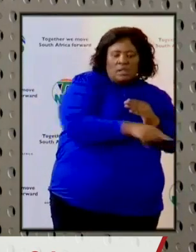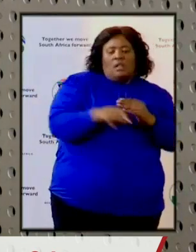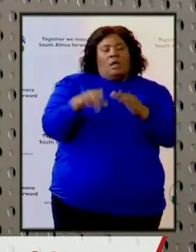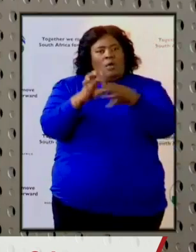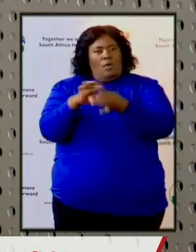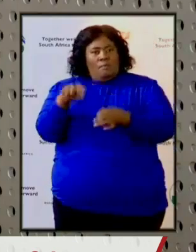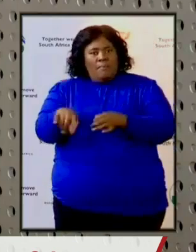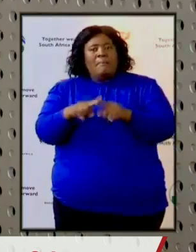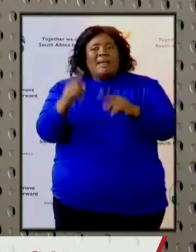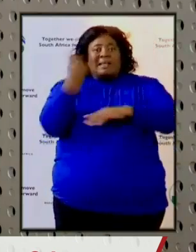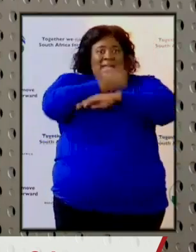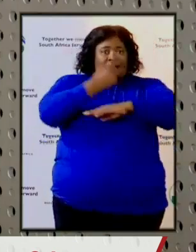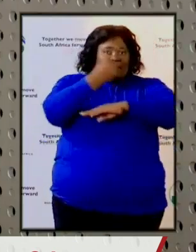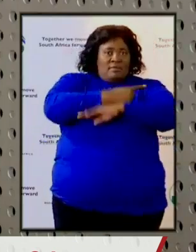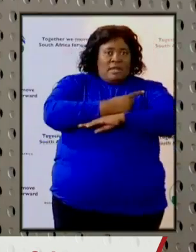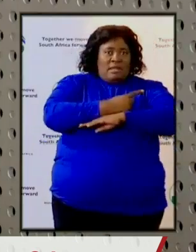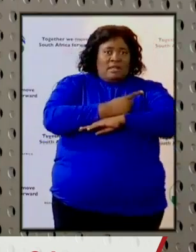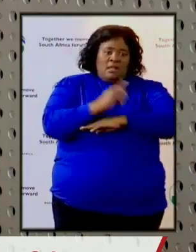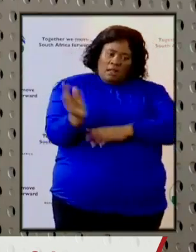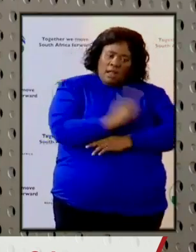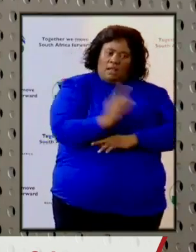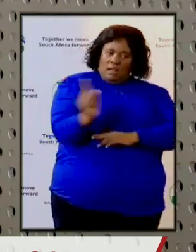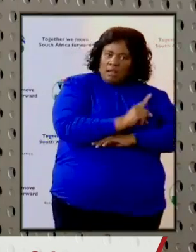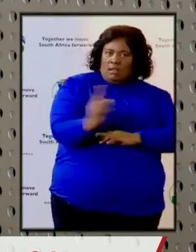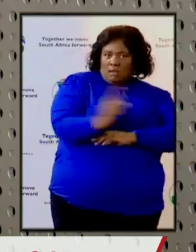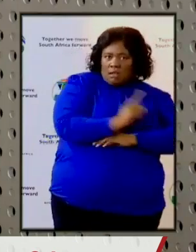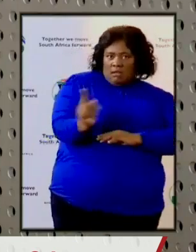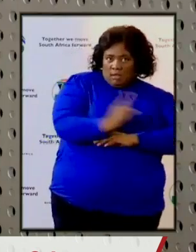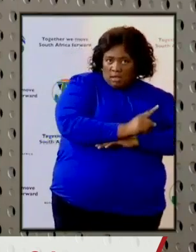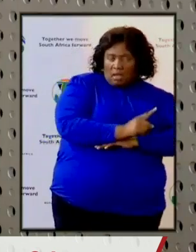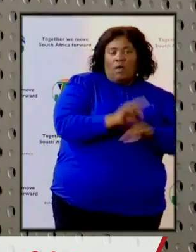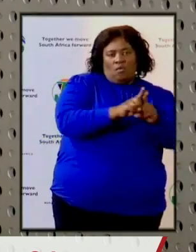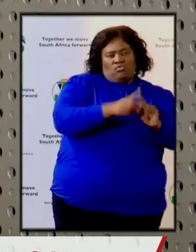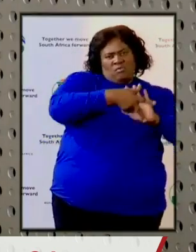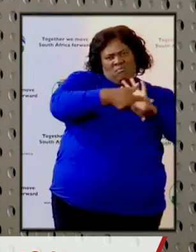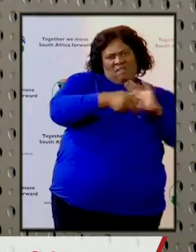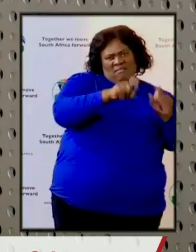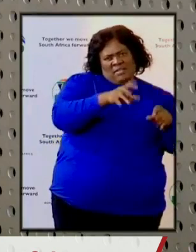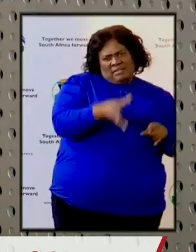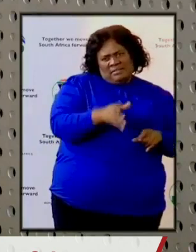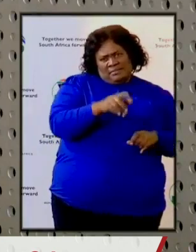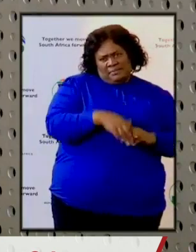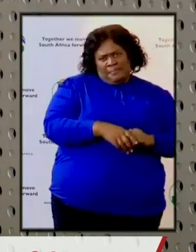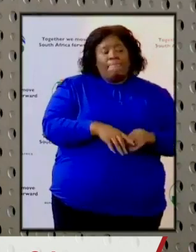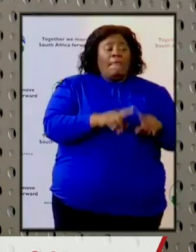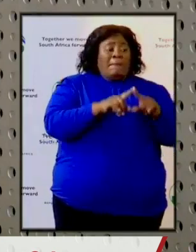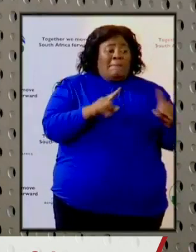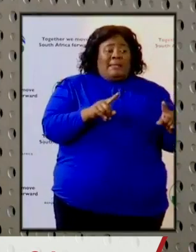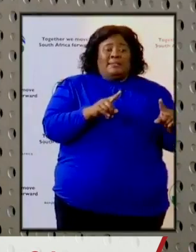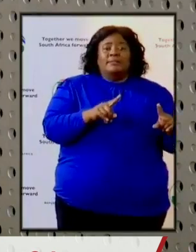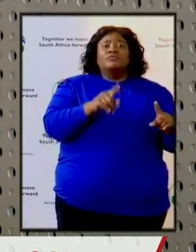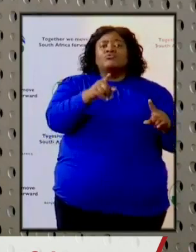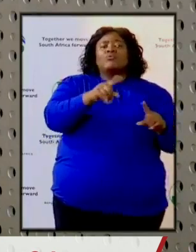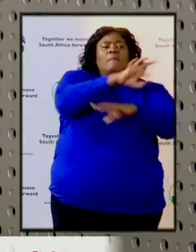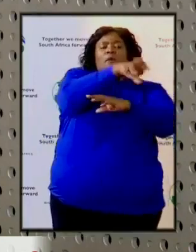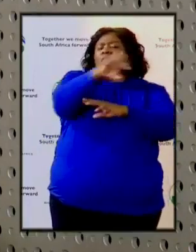Kodwa nje ukuthi uzoloku uvakashela ama-province amanye cha. Kodwa ke umngcwabo usavunyelwe